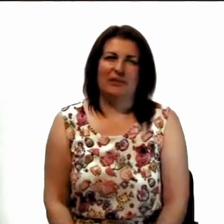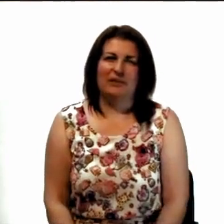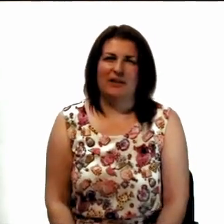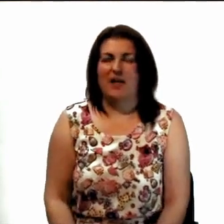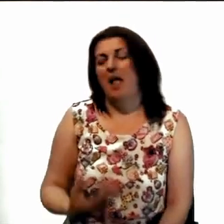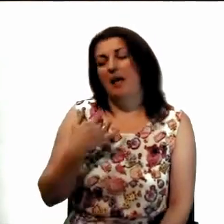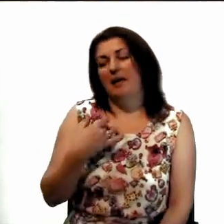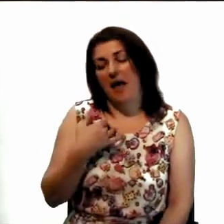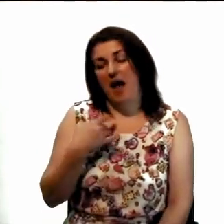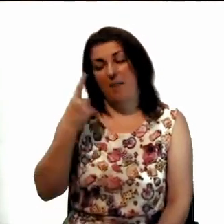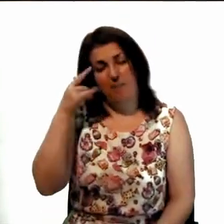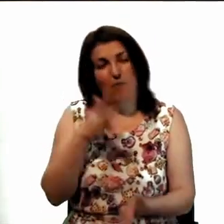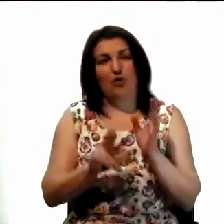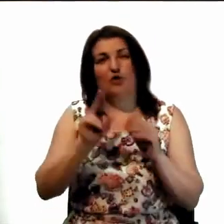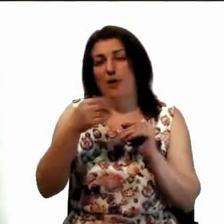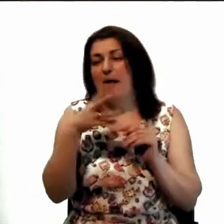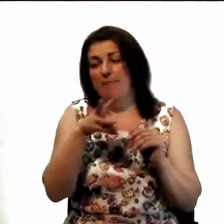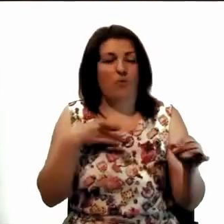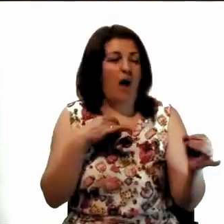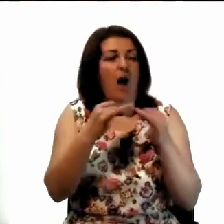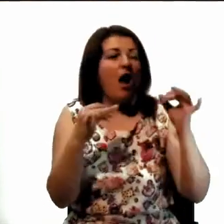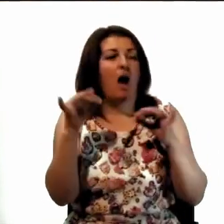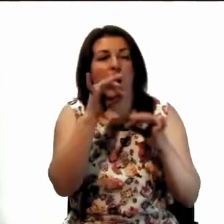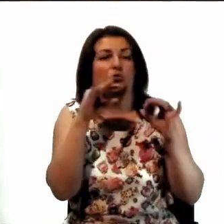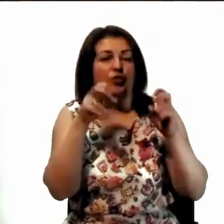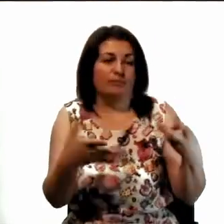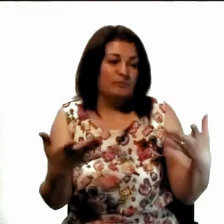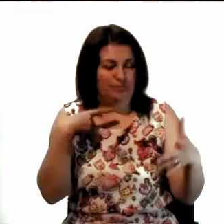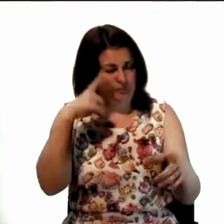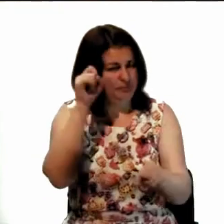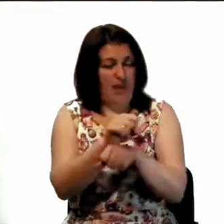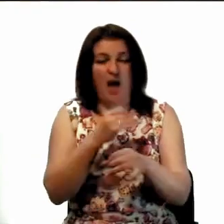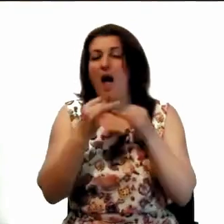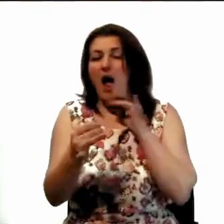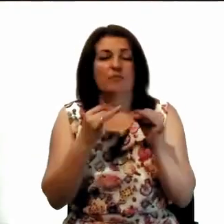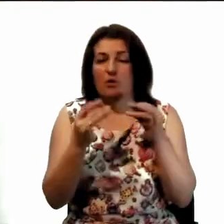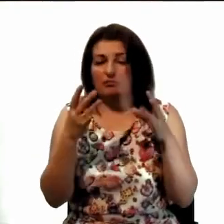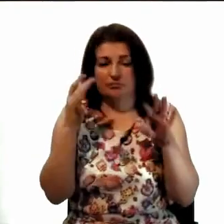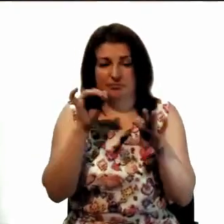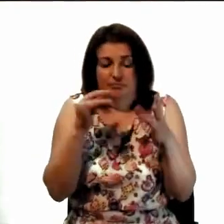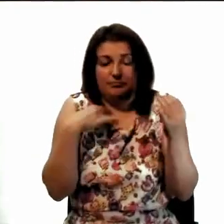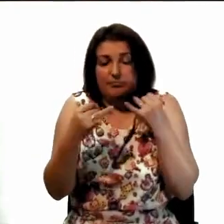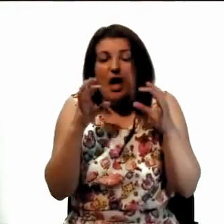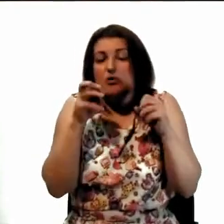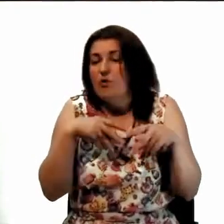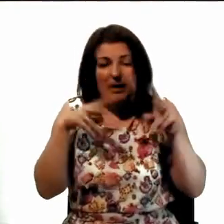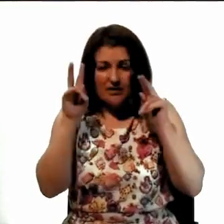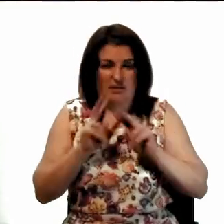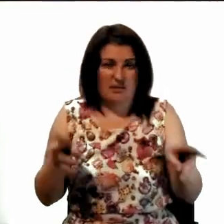И я понял, что через 5 минут и мне больше нечего говорить. Я уже все, мой разговор исчерпался. Я больше не знаю, о чем с ней